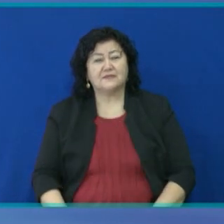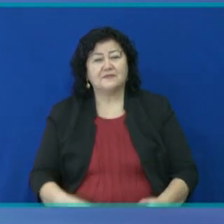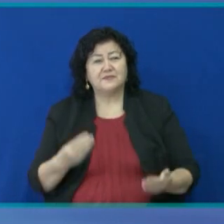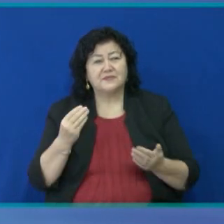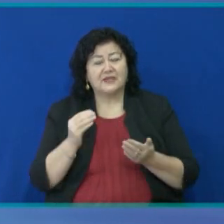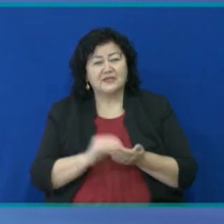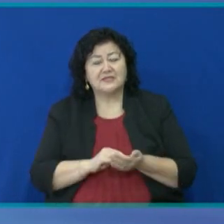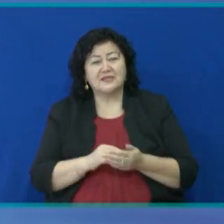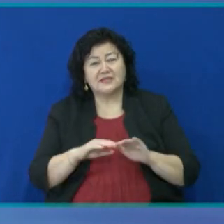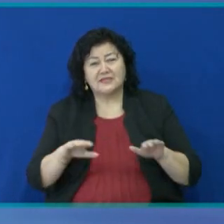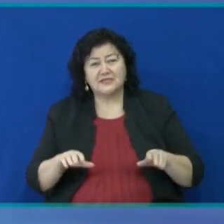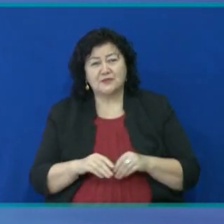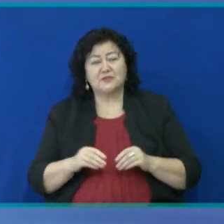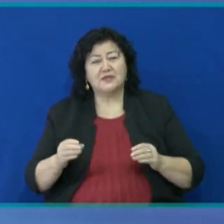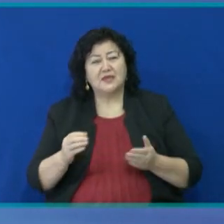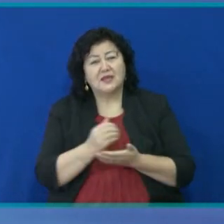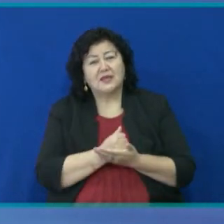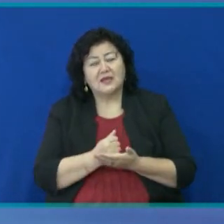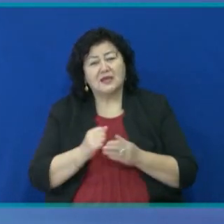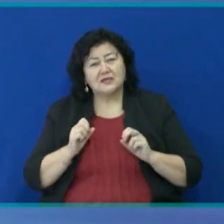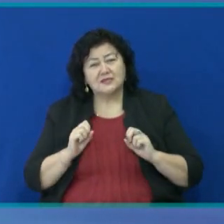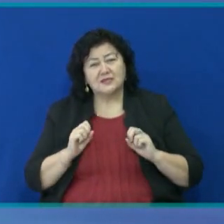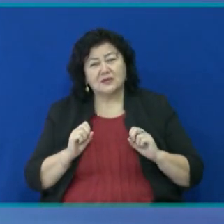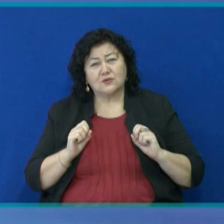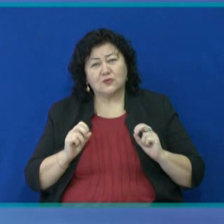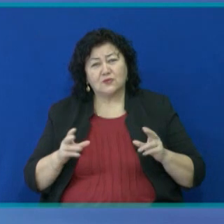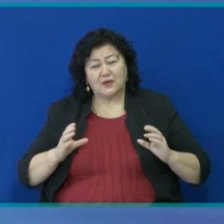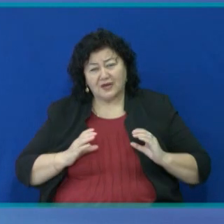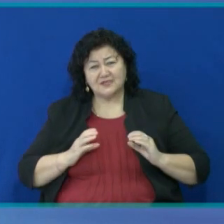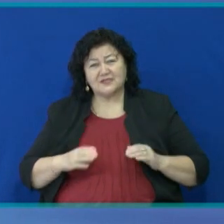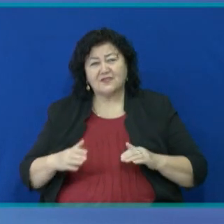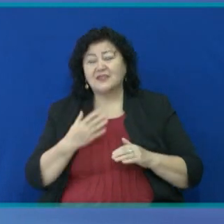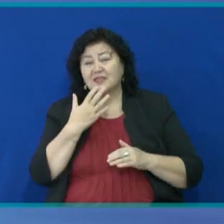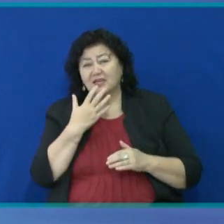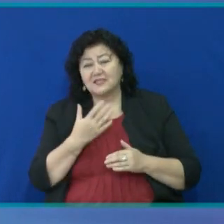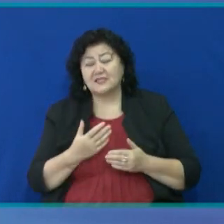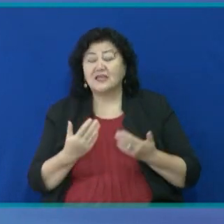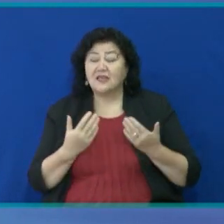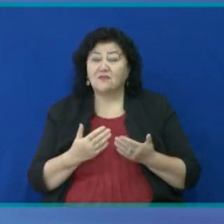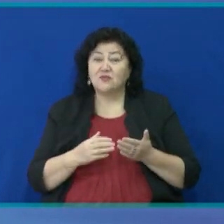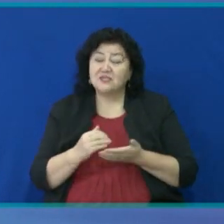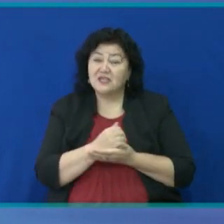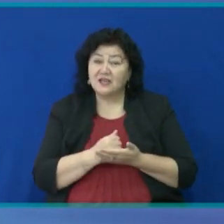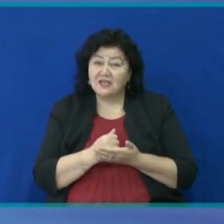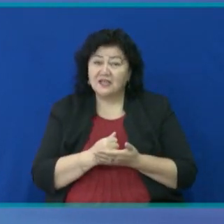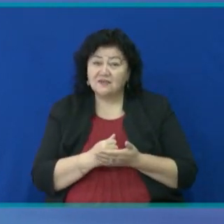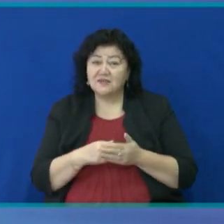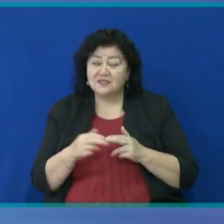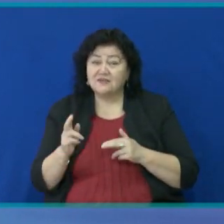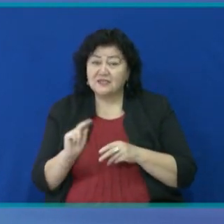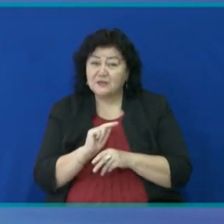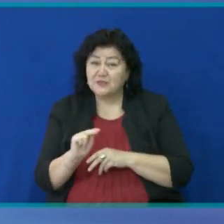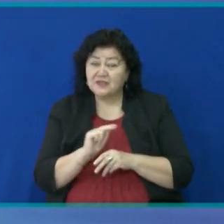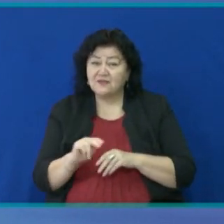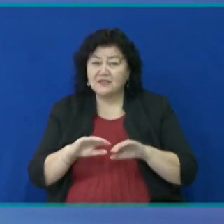Ценность семьи – сокровище нации. Забота, уважение, честность закладываются в семье. В целях повышения семейных ценностей одного